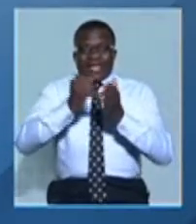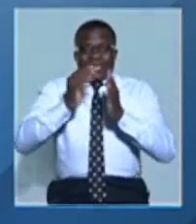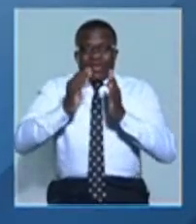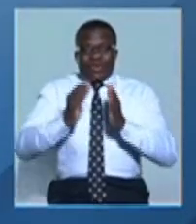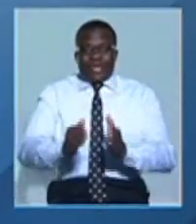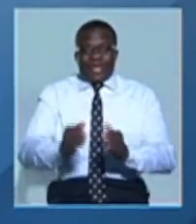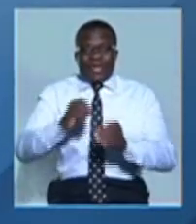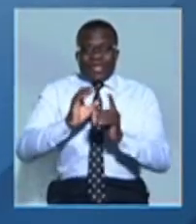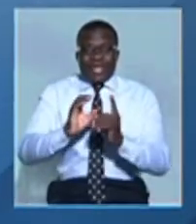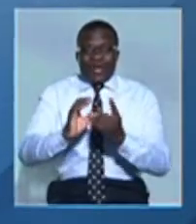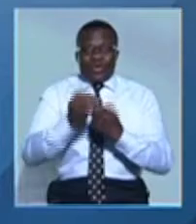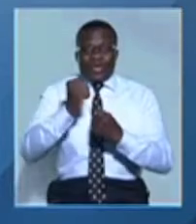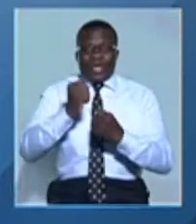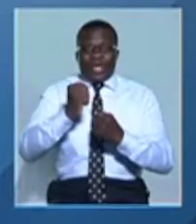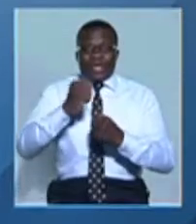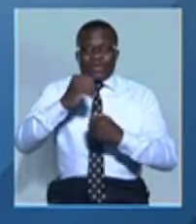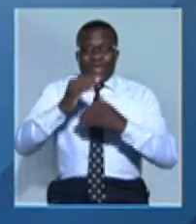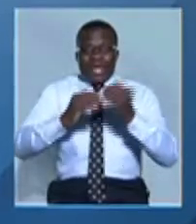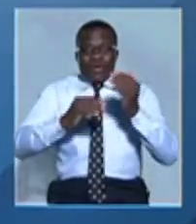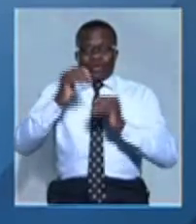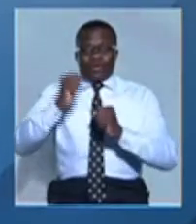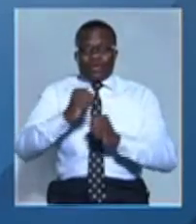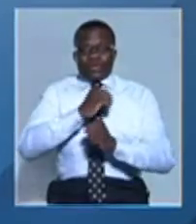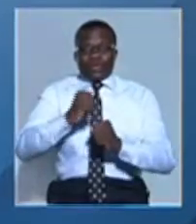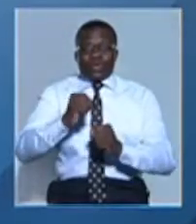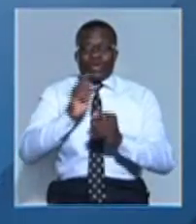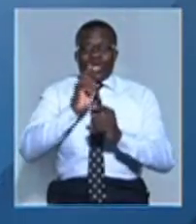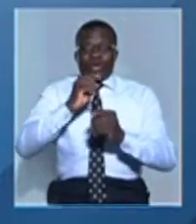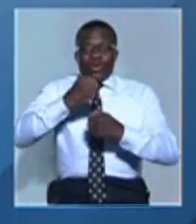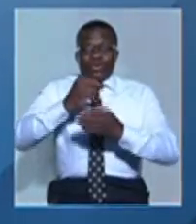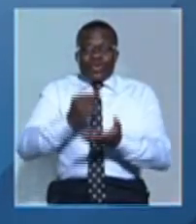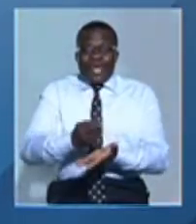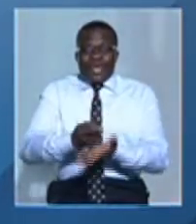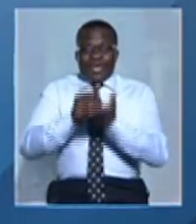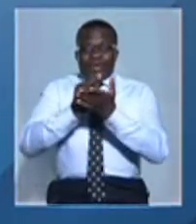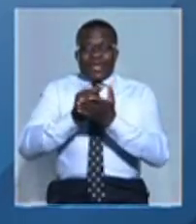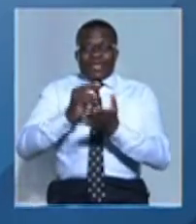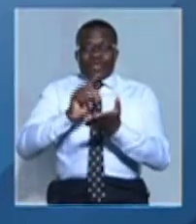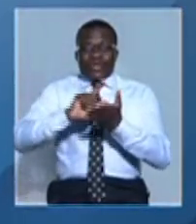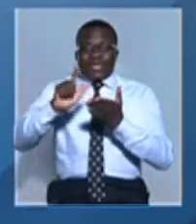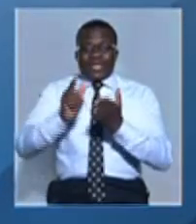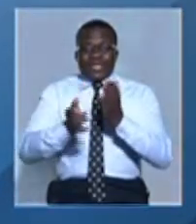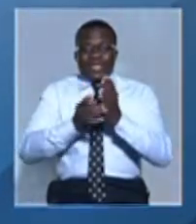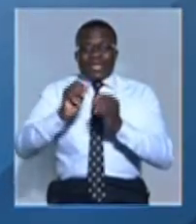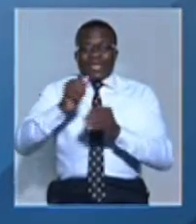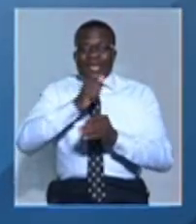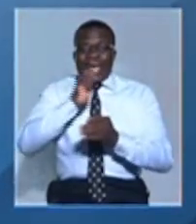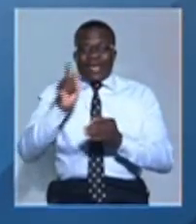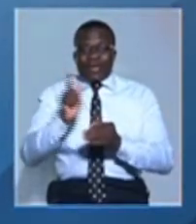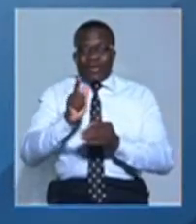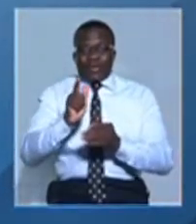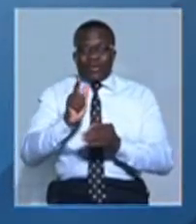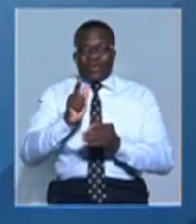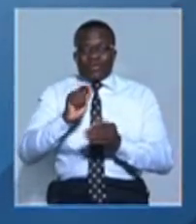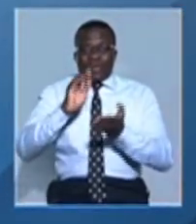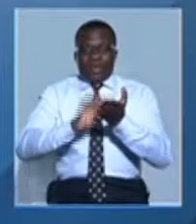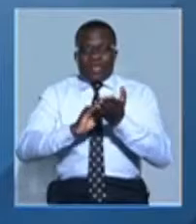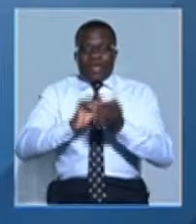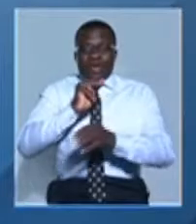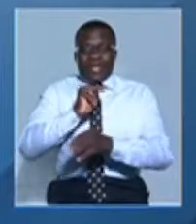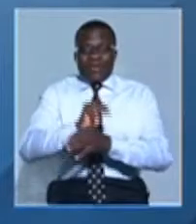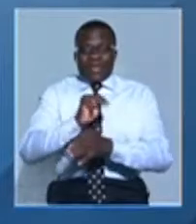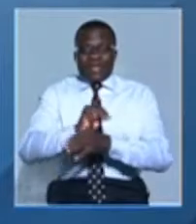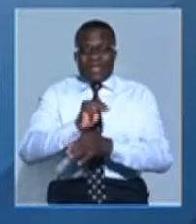architecturales dans le cadre de la construction et ou de la réhabilitation de lycées techniques agricoles, d'écoles des